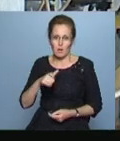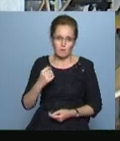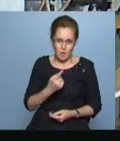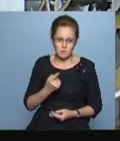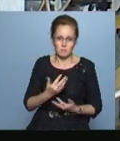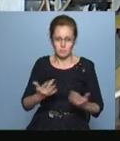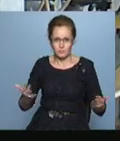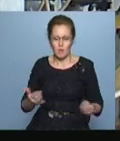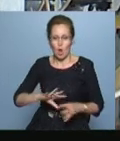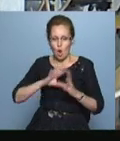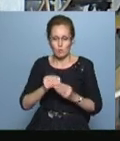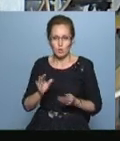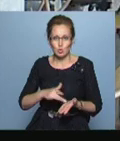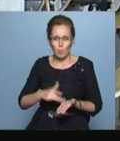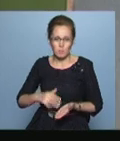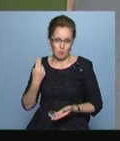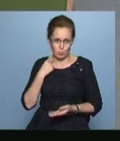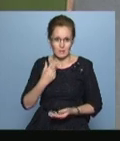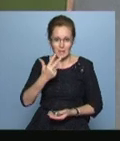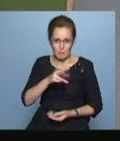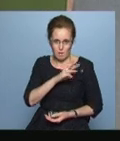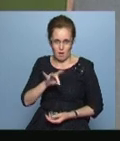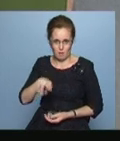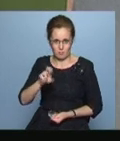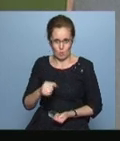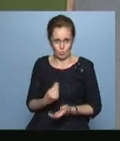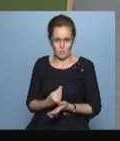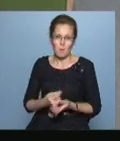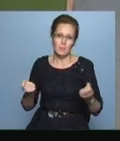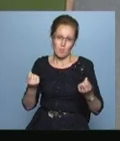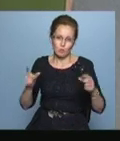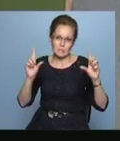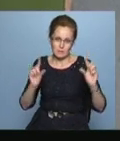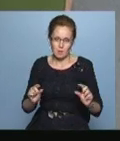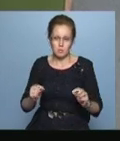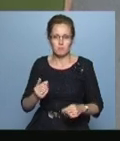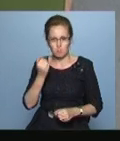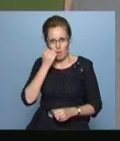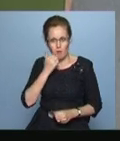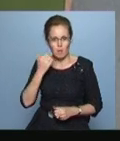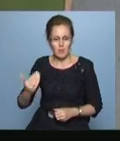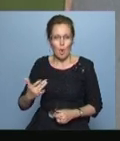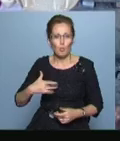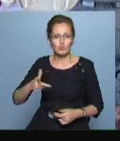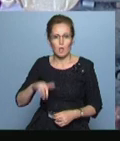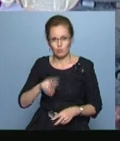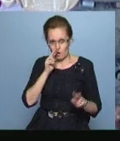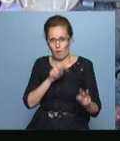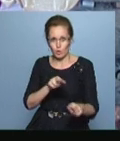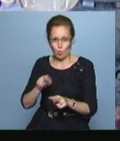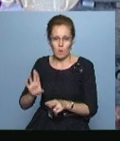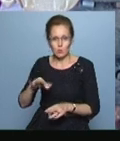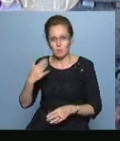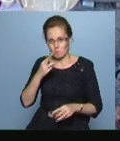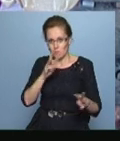сумма задолженности превышает 3 миллиарда рублей. Она немного снизилась благодаря ужесточению контроля со стороны правительства. Как результат,